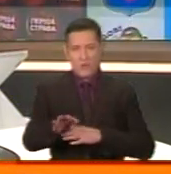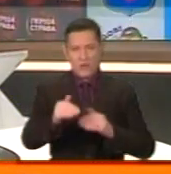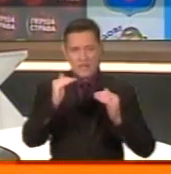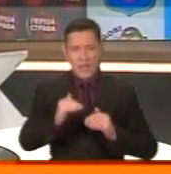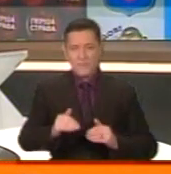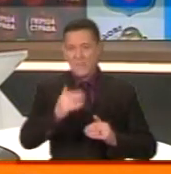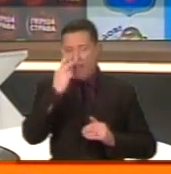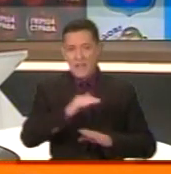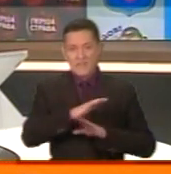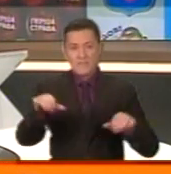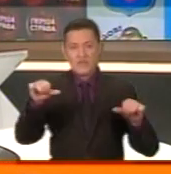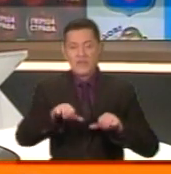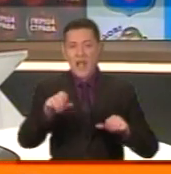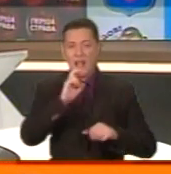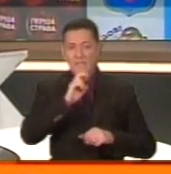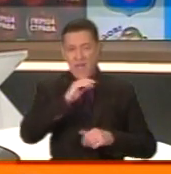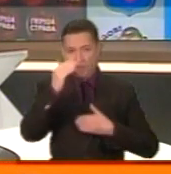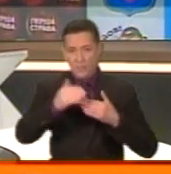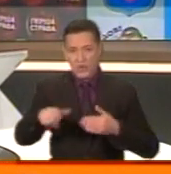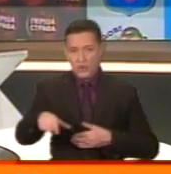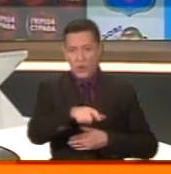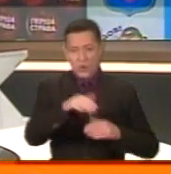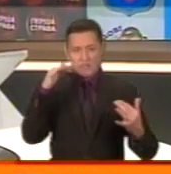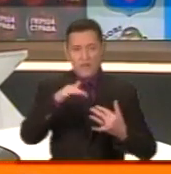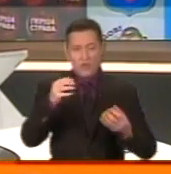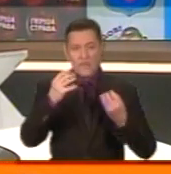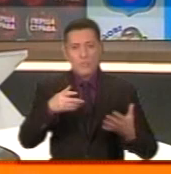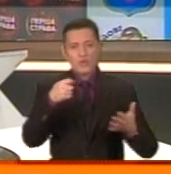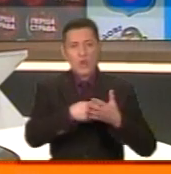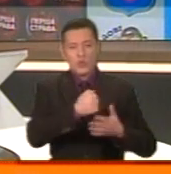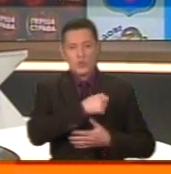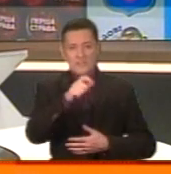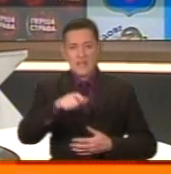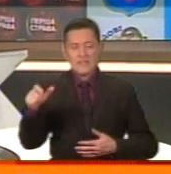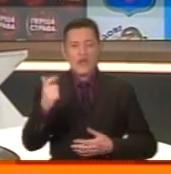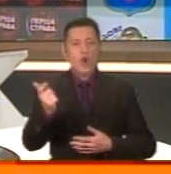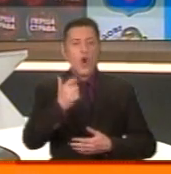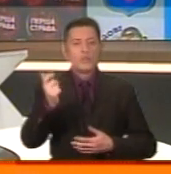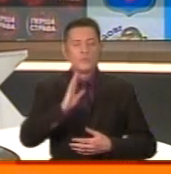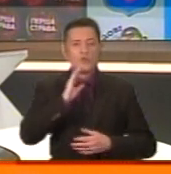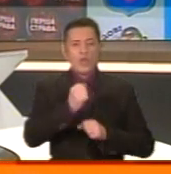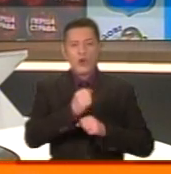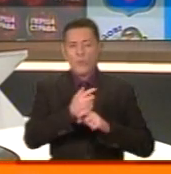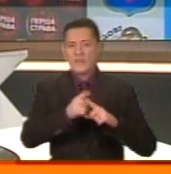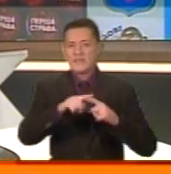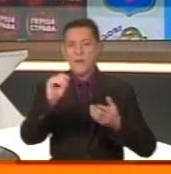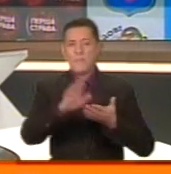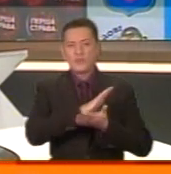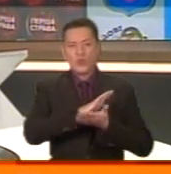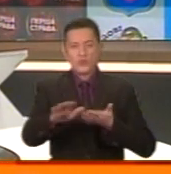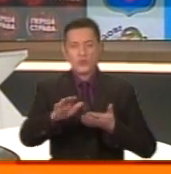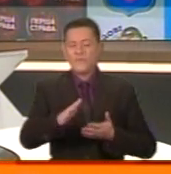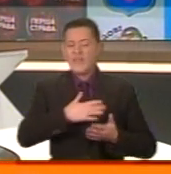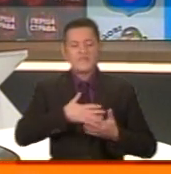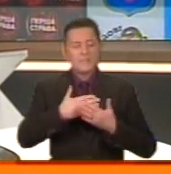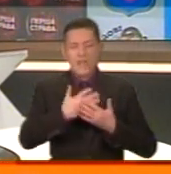незвична кав'ярня при дорозі на фронт Там не просто годують солдатів господиня закладу робить це безоплатно і з